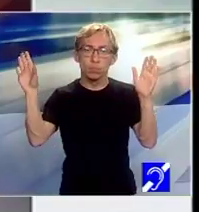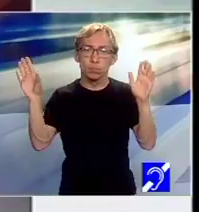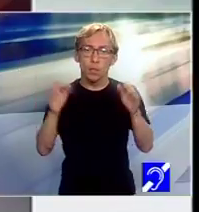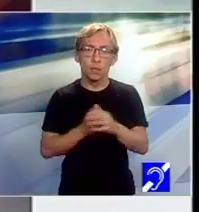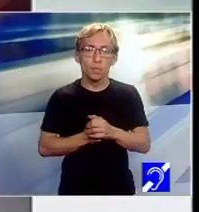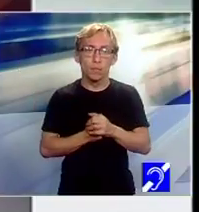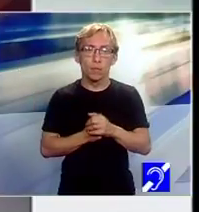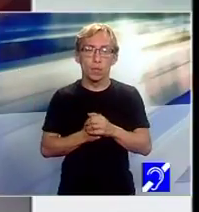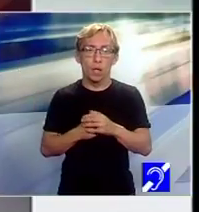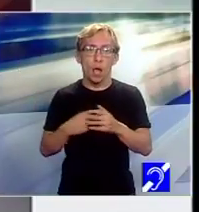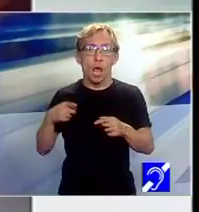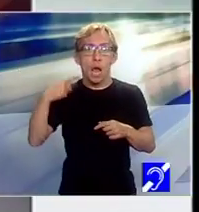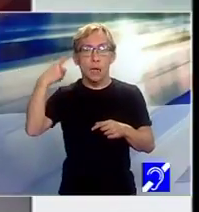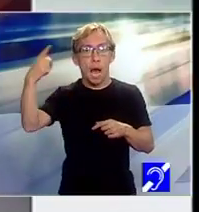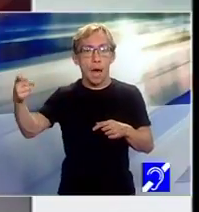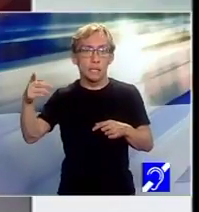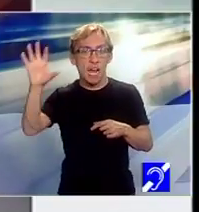În țările scandinave,